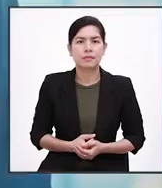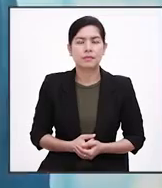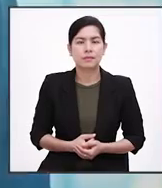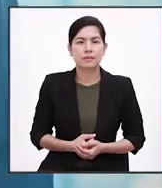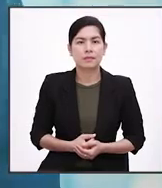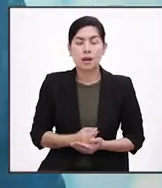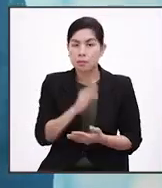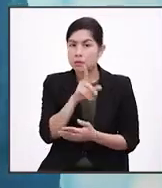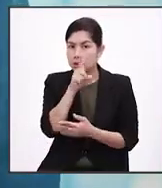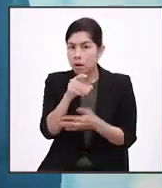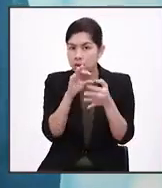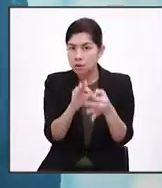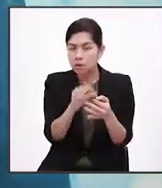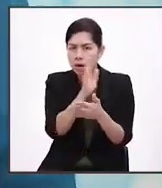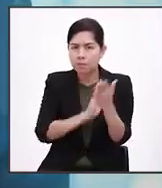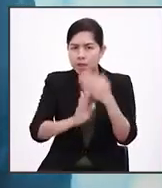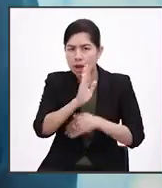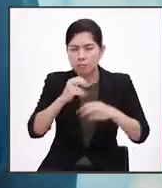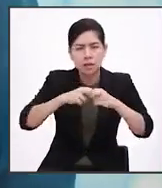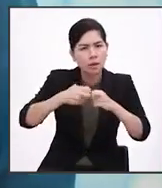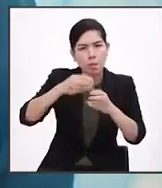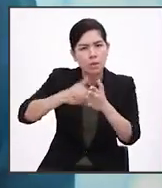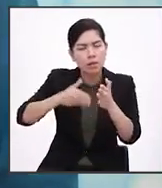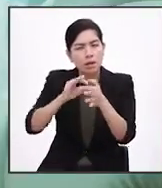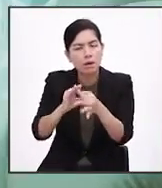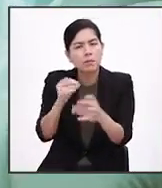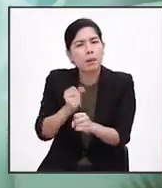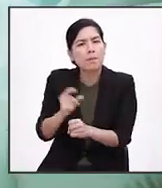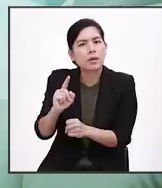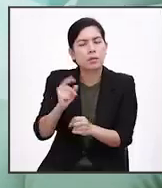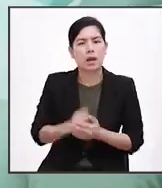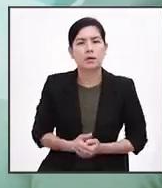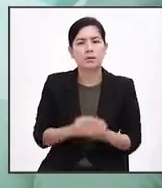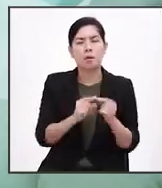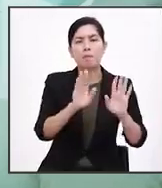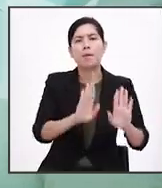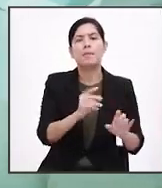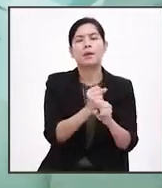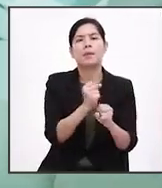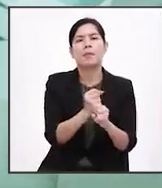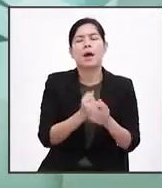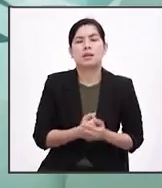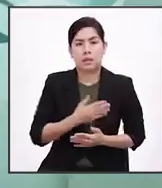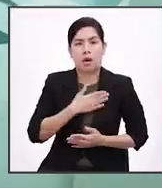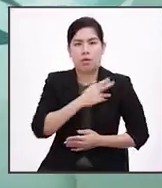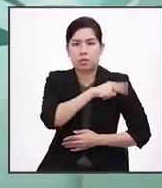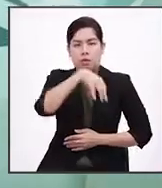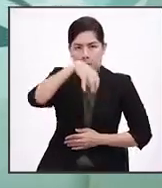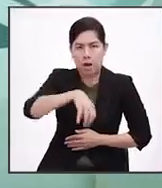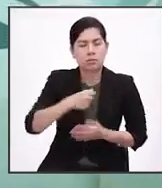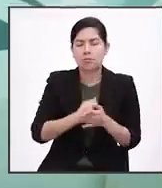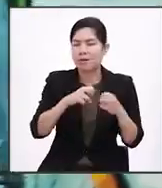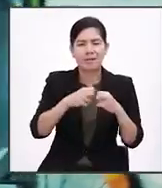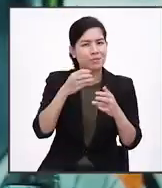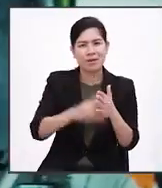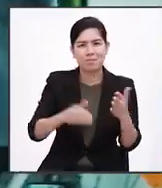จริงๆแล้วถ้าถามว่าความพิการเนี่ยมีอุปสรรคต่อการทำงานไหมคือสำหรับรูปแบบของการทำงานที่โรงพยาบาลเนี่ยไม่ได้มีอุปสรรคของทันเล